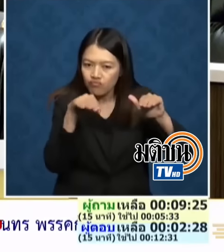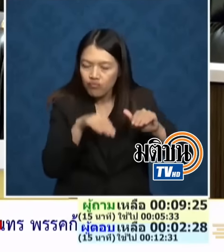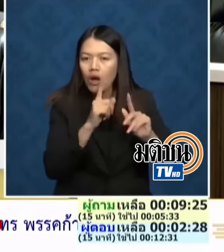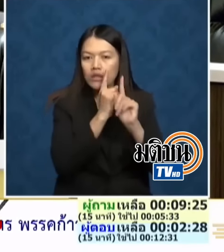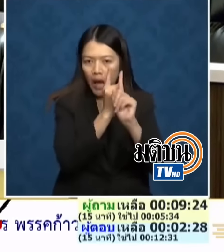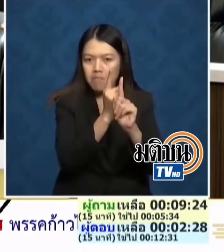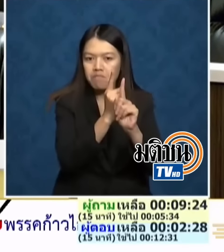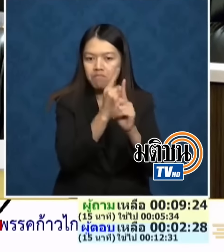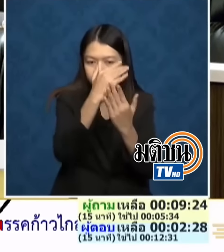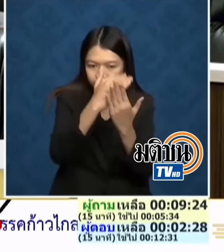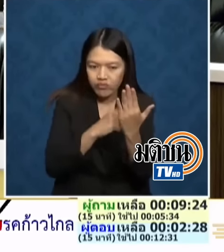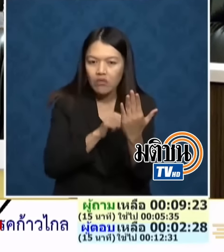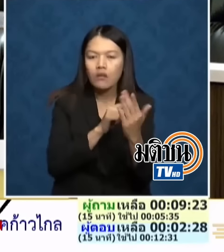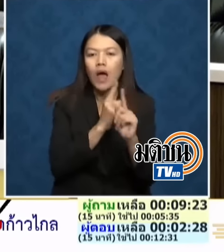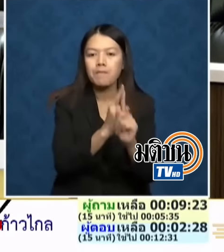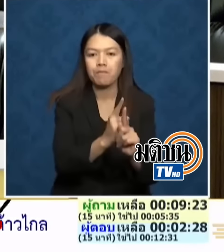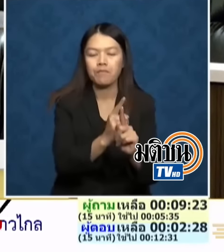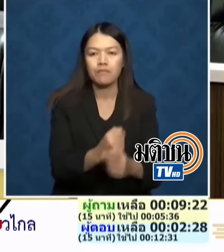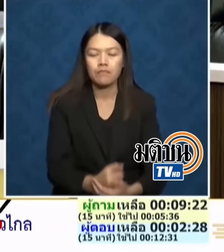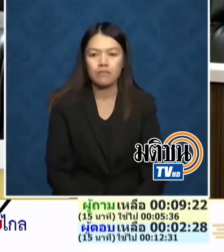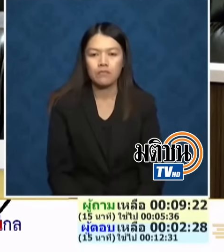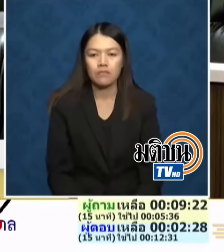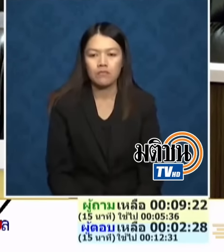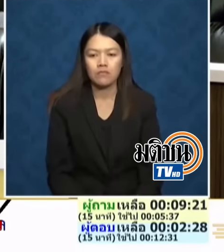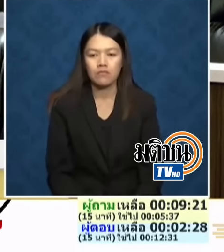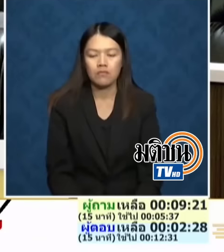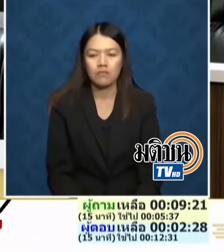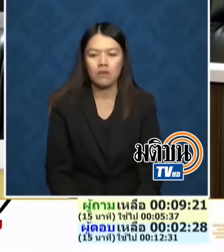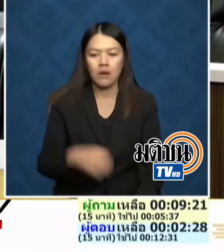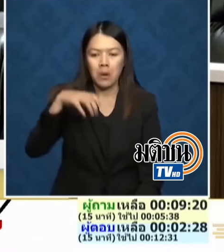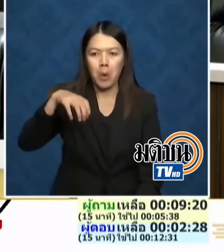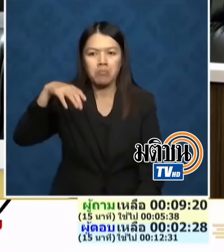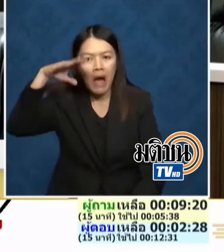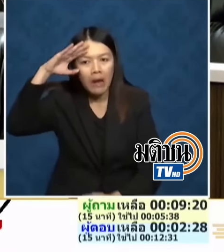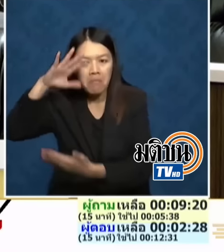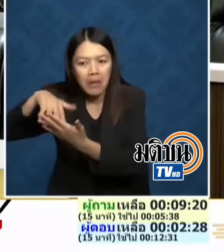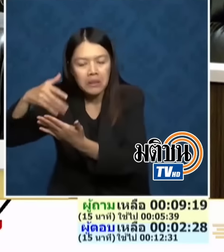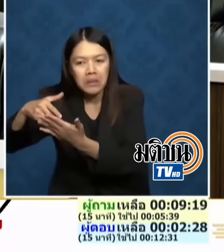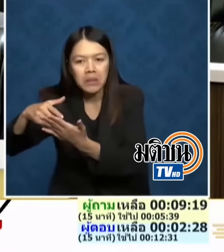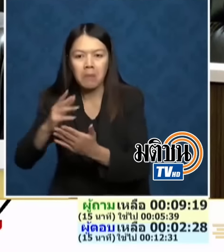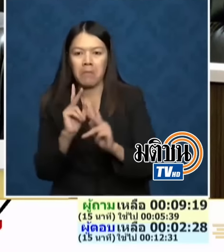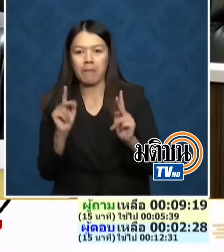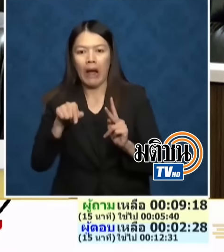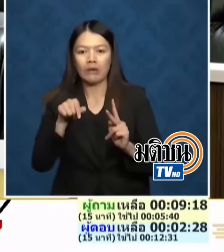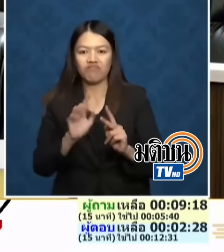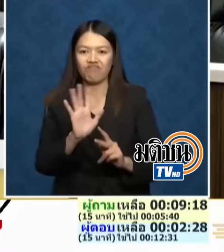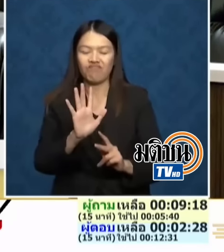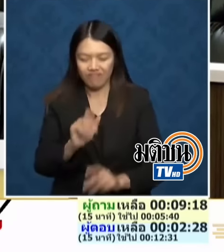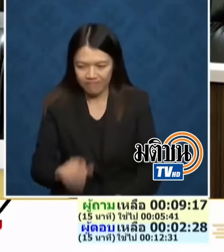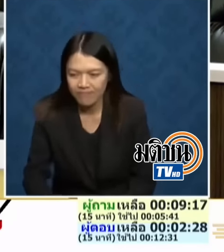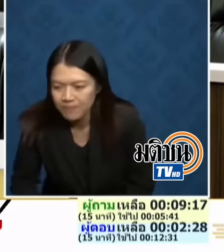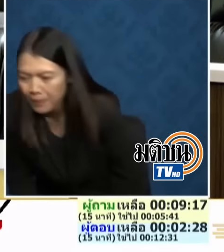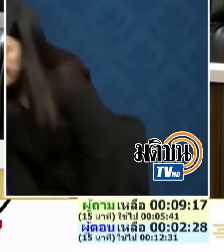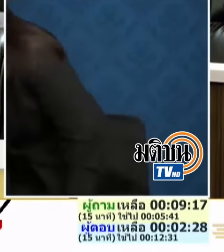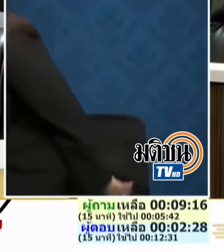ี่ให้ไว้นะครบไปเอากลมแผนที่ตาหารมาการทีให้ไฟไteilไฟหนึ่งผม